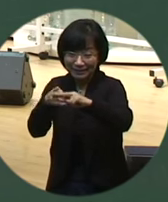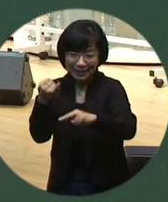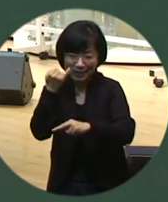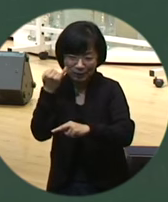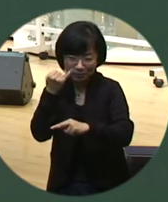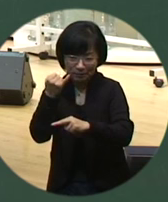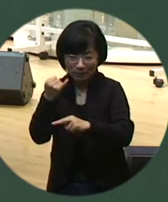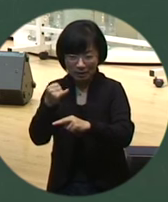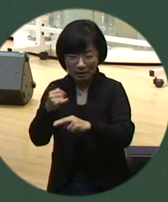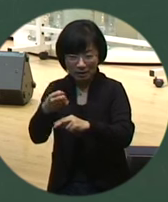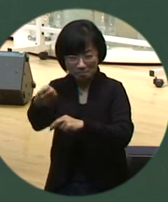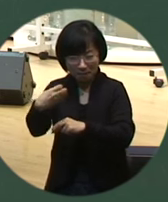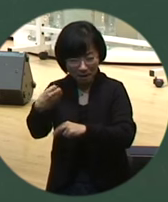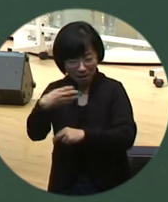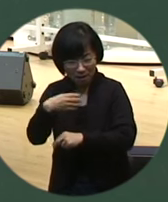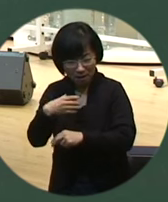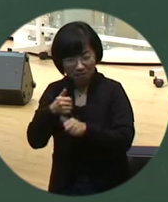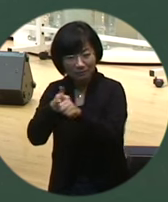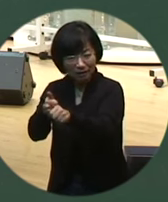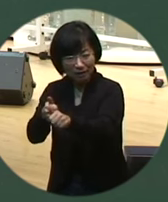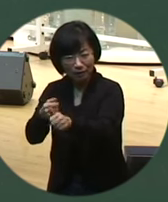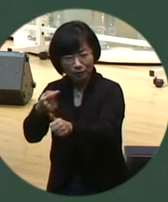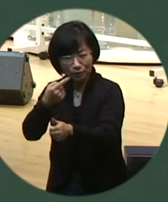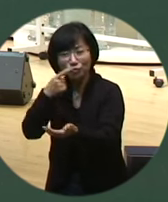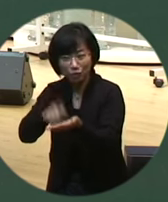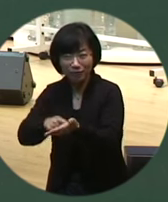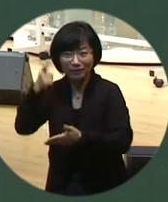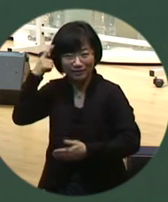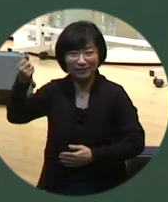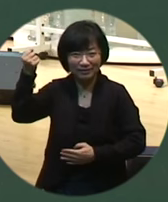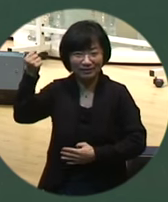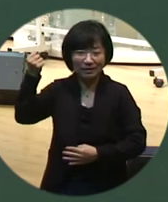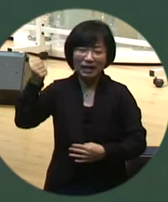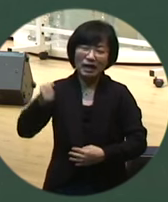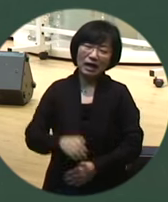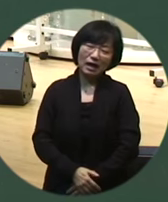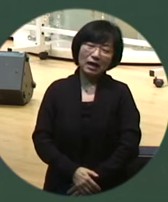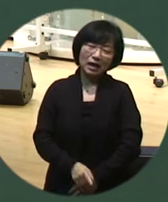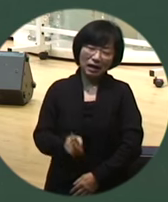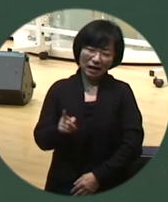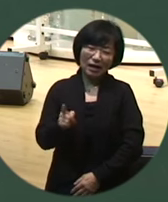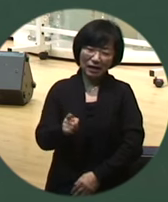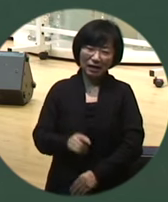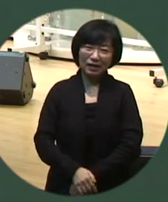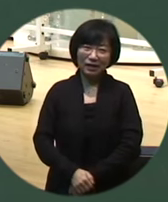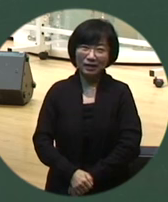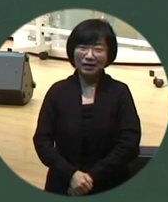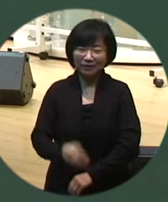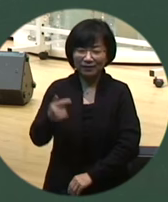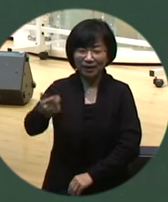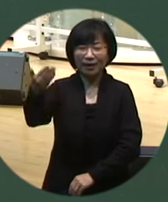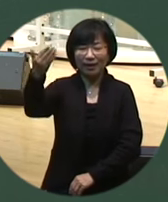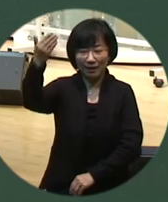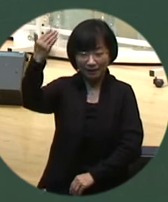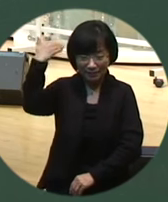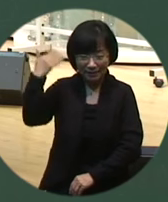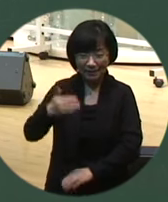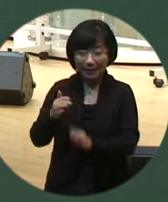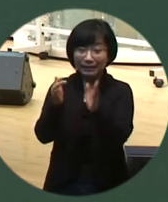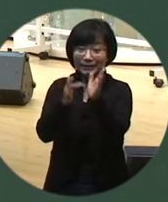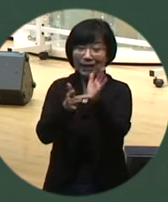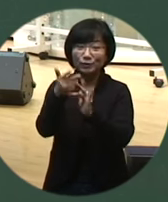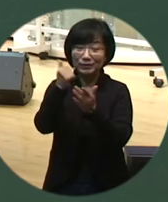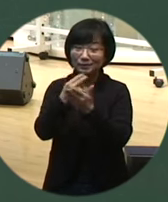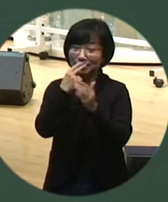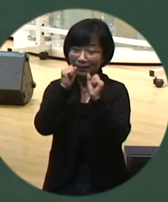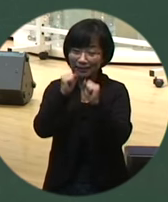more. 그런 제가 그런 생각이 들었어요. And I thought to myself, 아, 이 아줌마 모습이 예수님 당시에 바리새인의 모습이구나. That